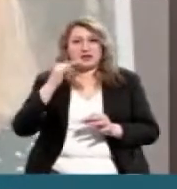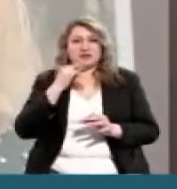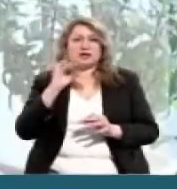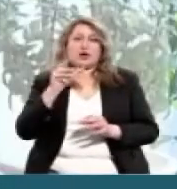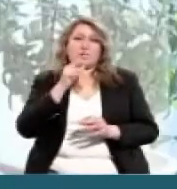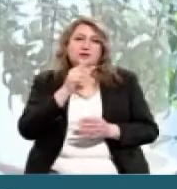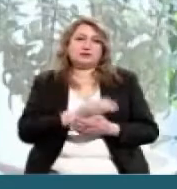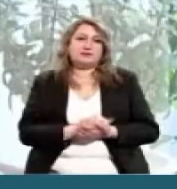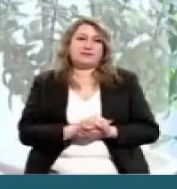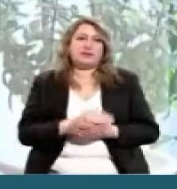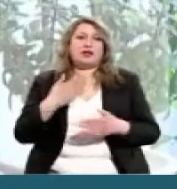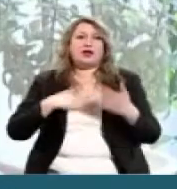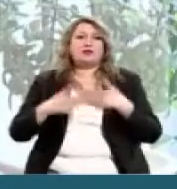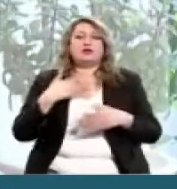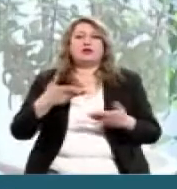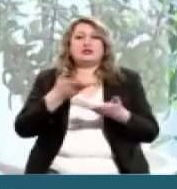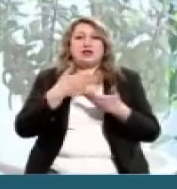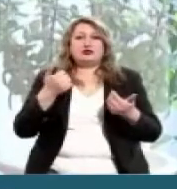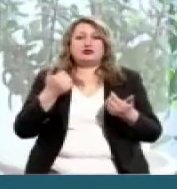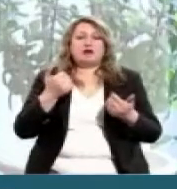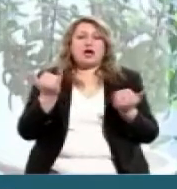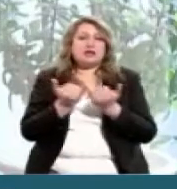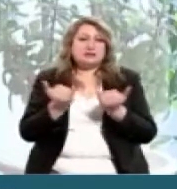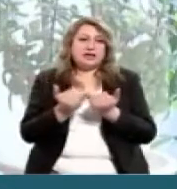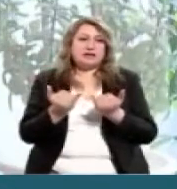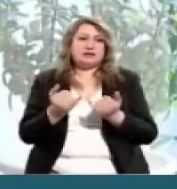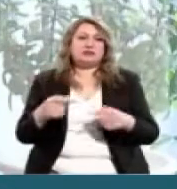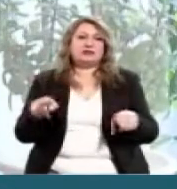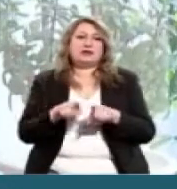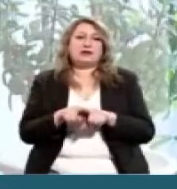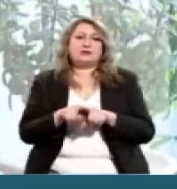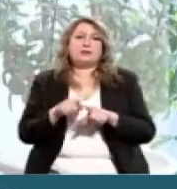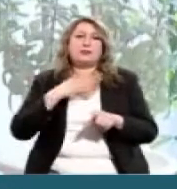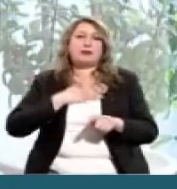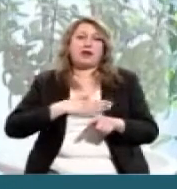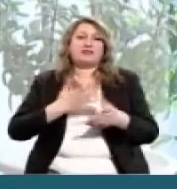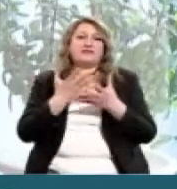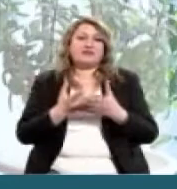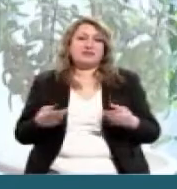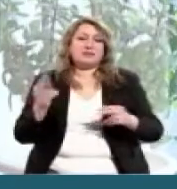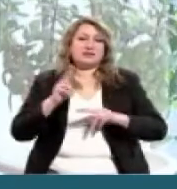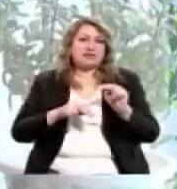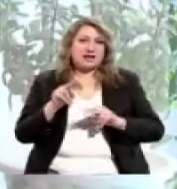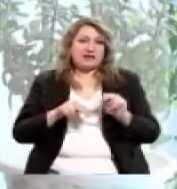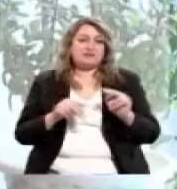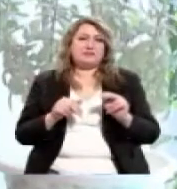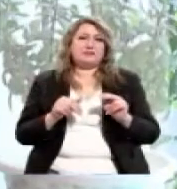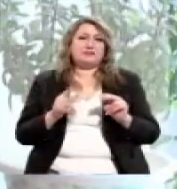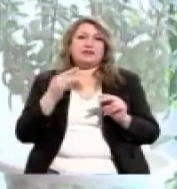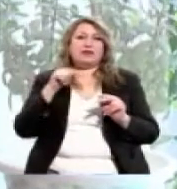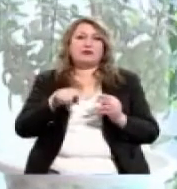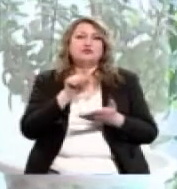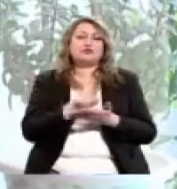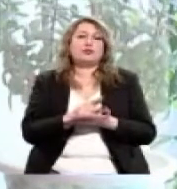даже корейские. Радуем наших гостей с таким, как говорится, приятным весенним настроением для того,